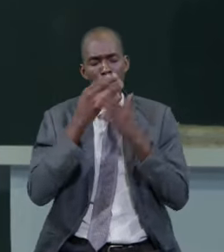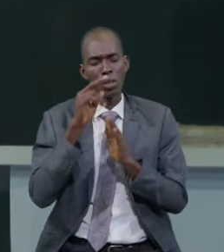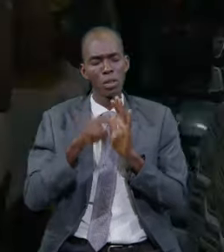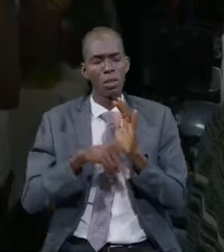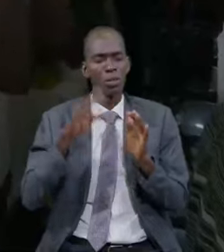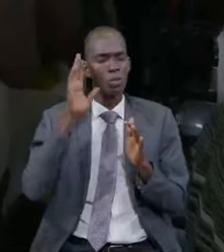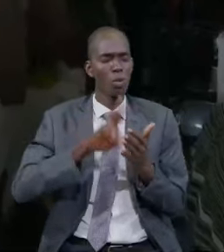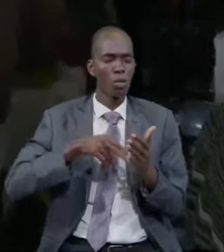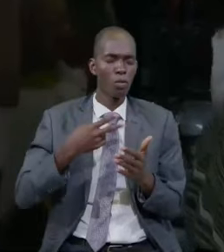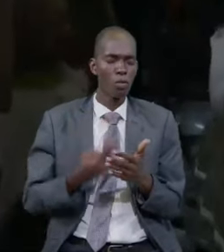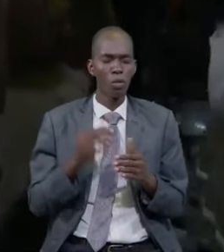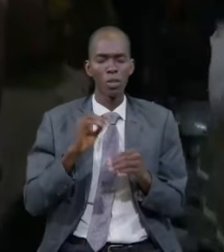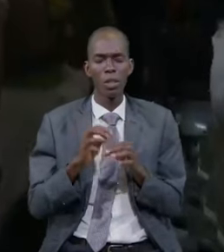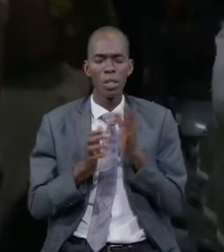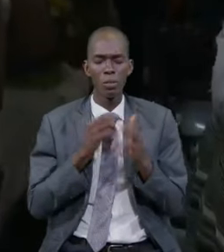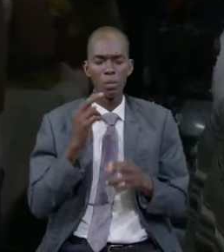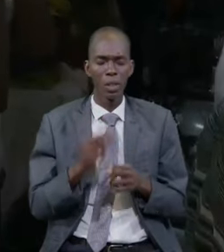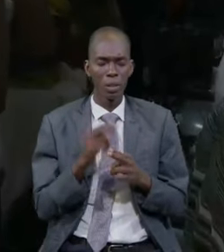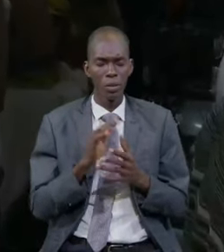minimisées au nom de Jésus.